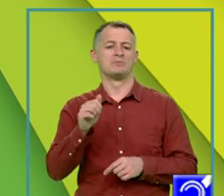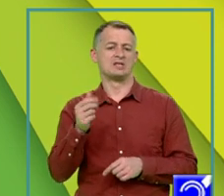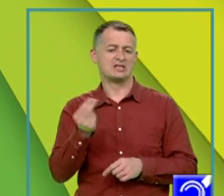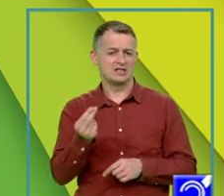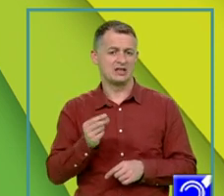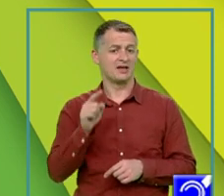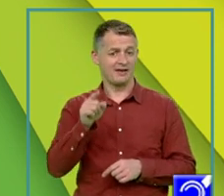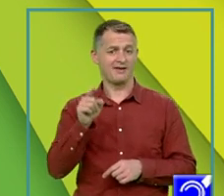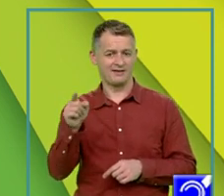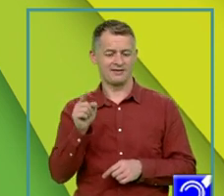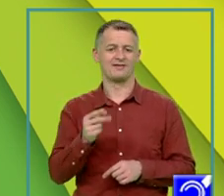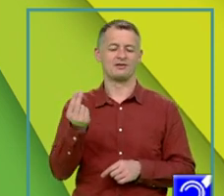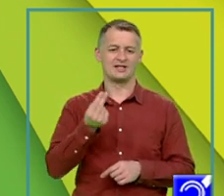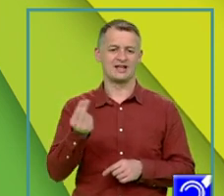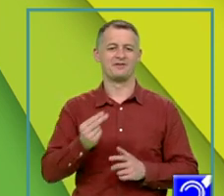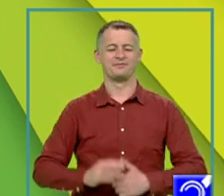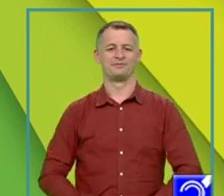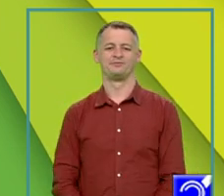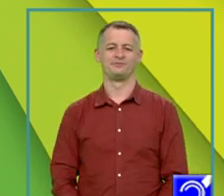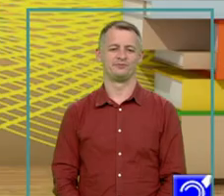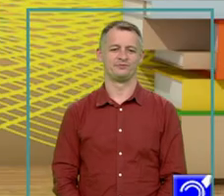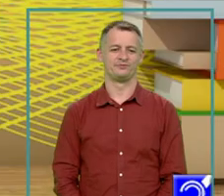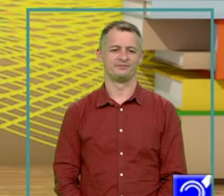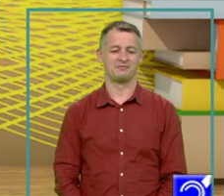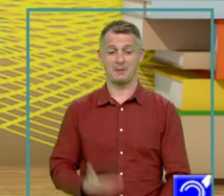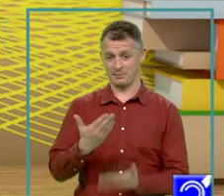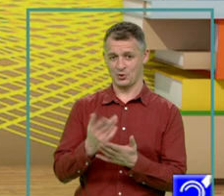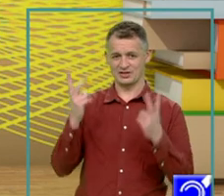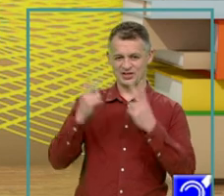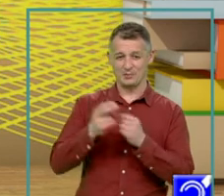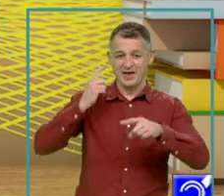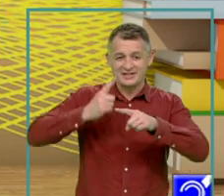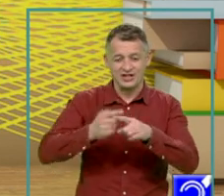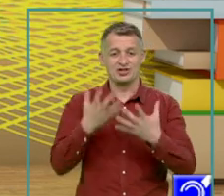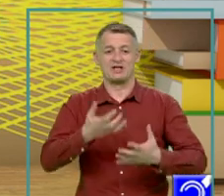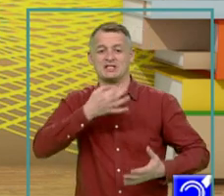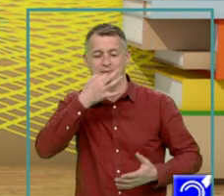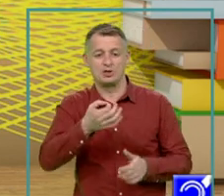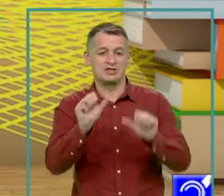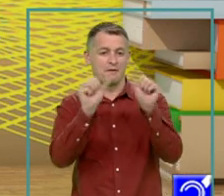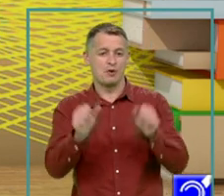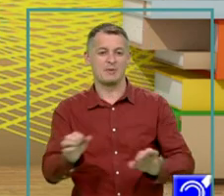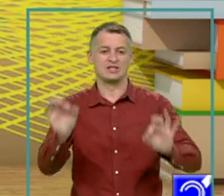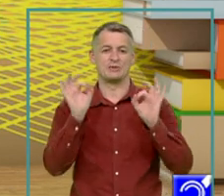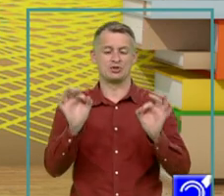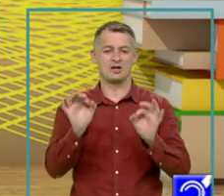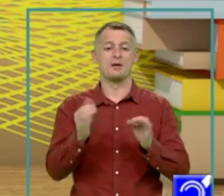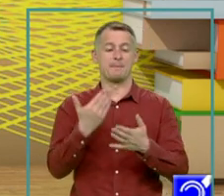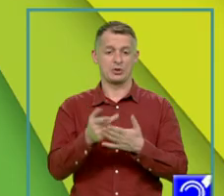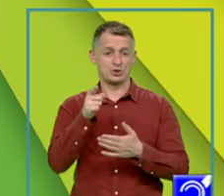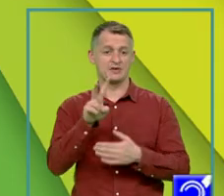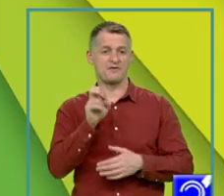atât de sanie ele ar desemna ca să înțelegeți mai exact ce am vrut să spun că sunt forme specifice ale verbului auxiliar